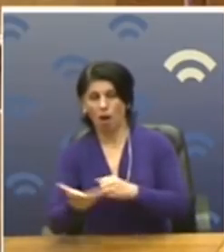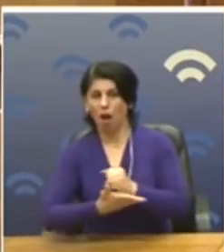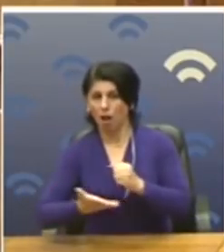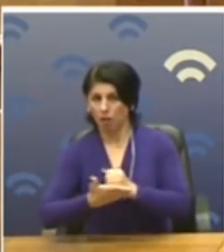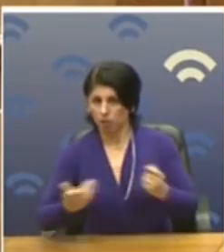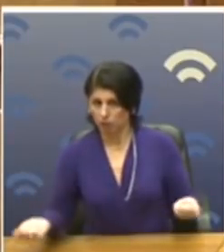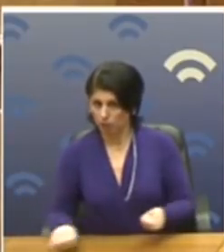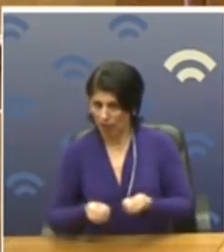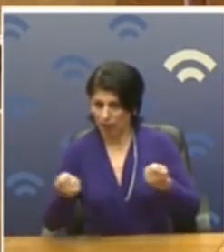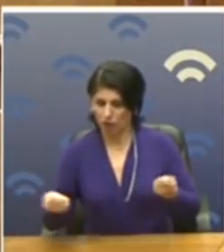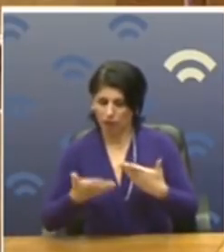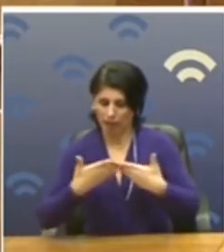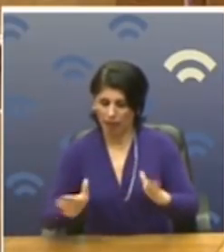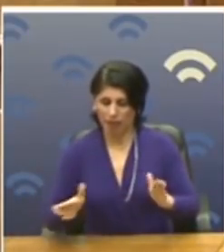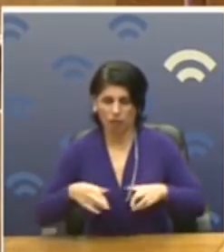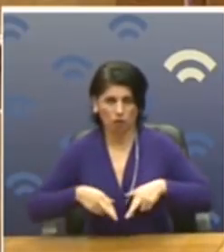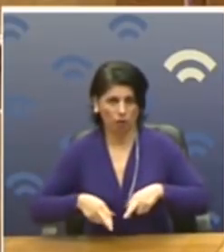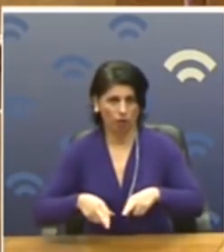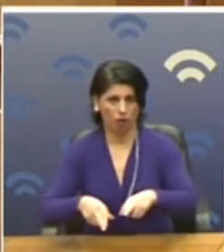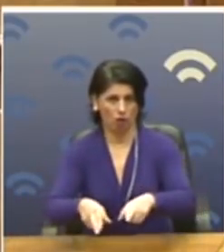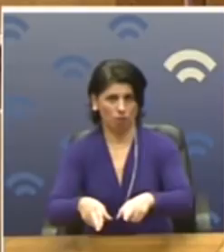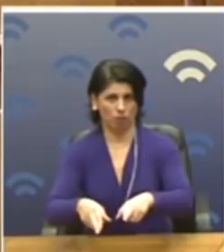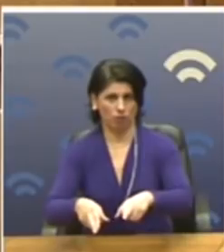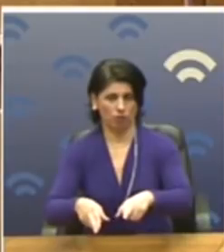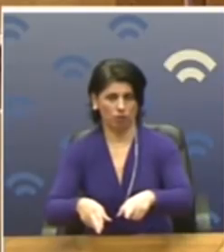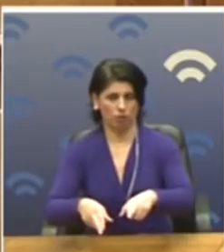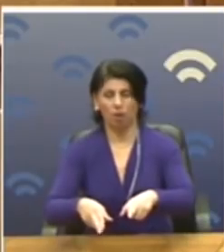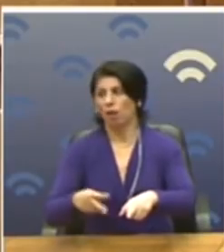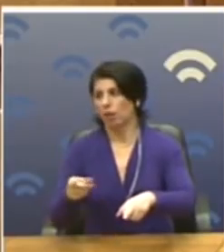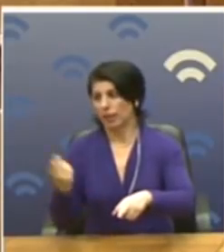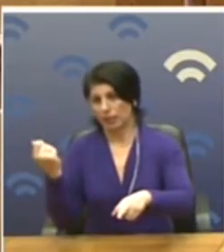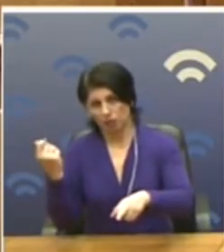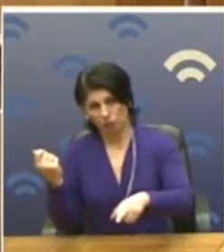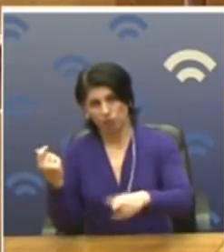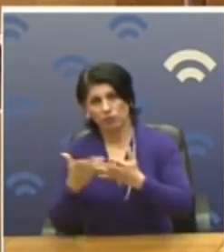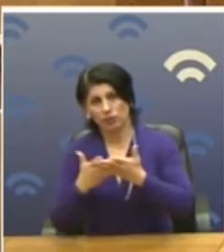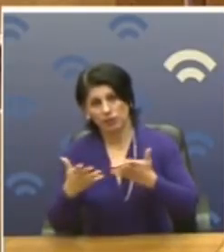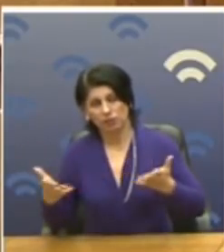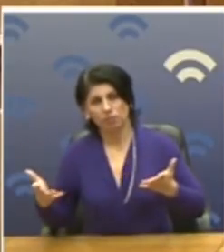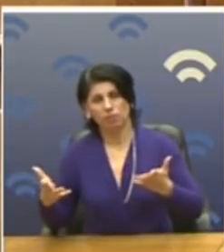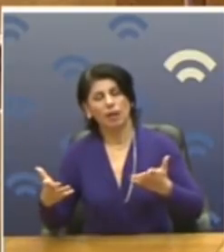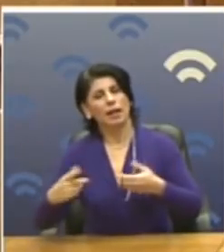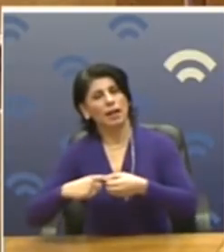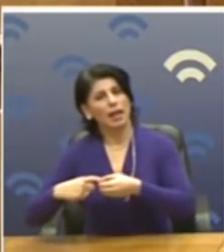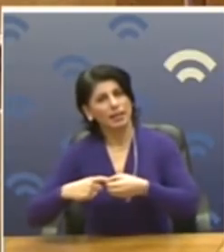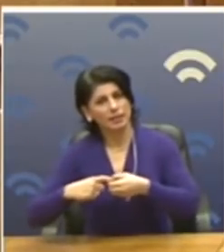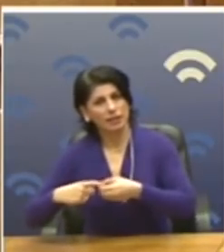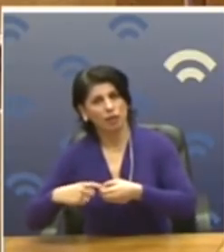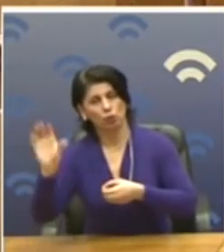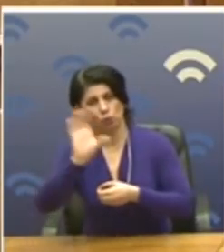παραγωγής για να ανοίξει ο δρόμος υποτίθεται για την εξωστρέφεια της οικονομίας, δηλαδή τη μεγάλη εξάρτηση από τον τουρισμό και την